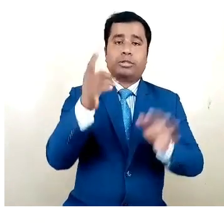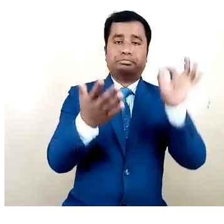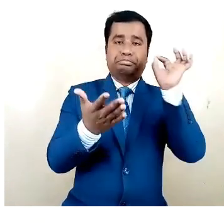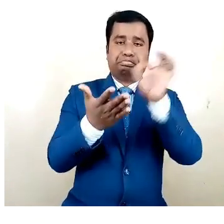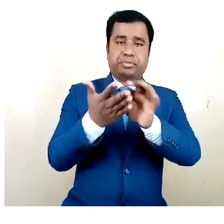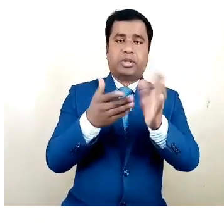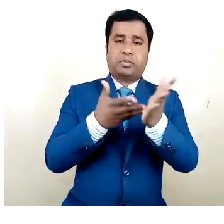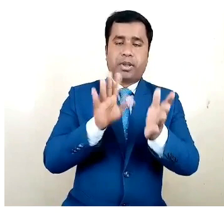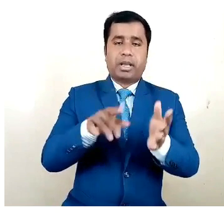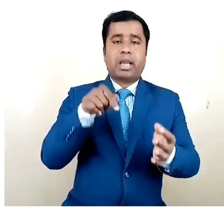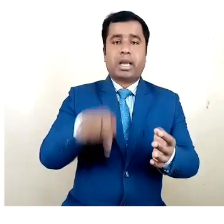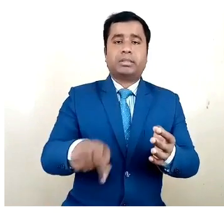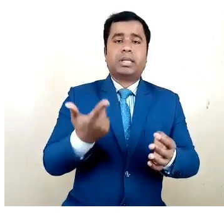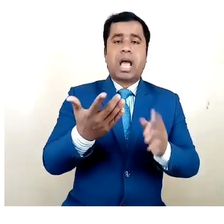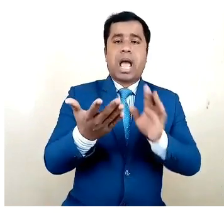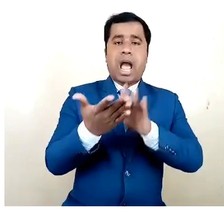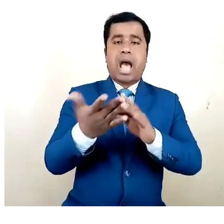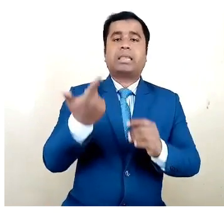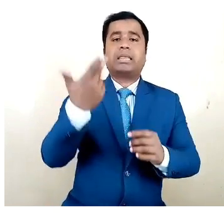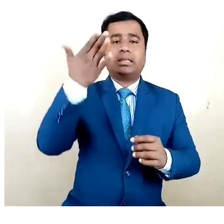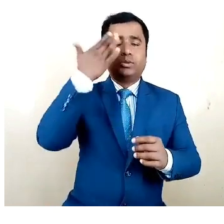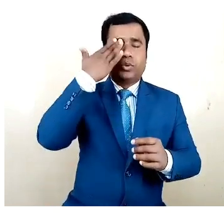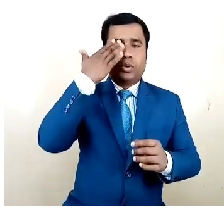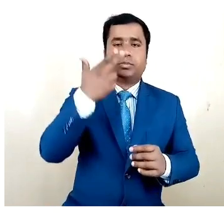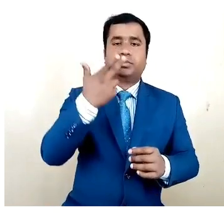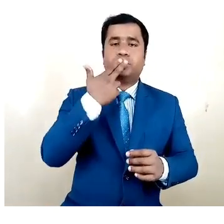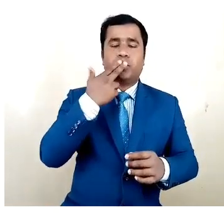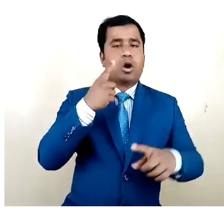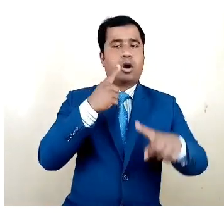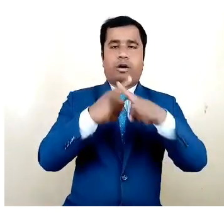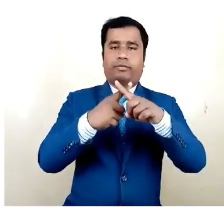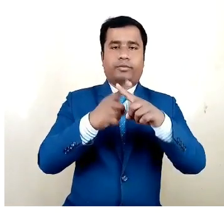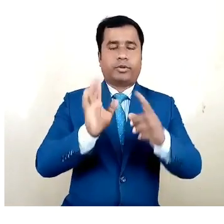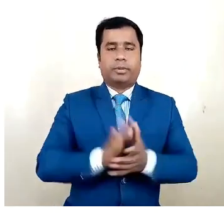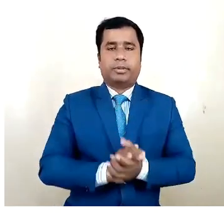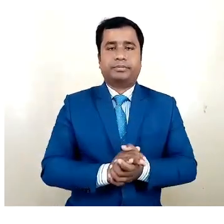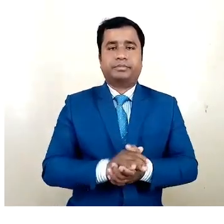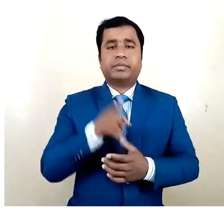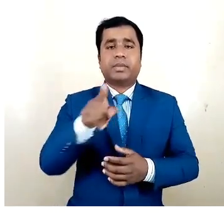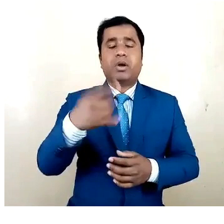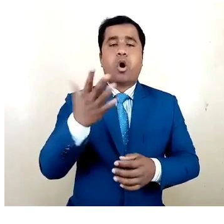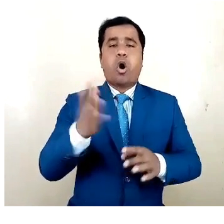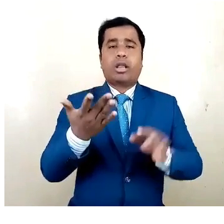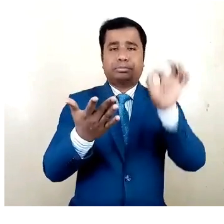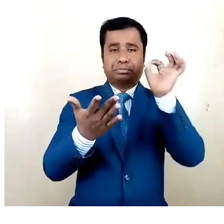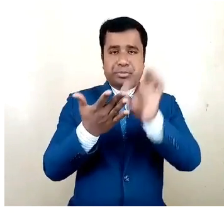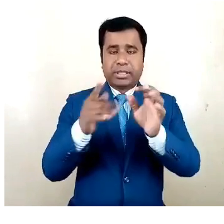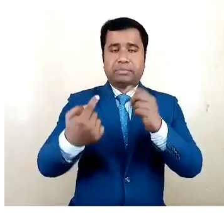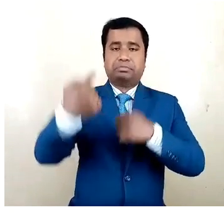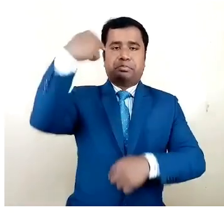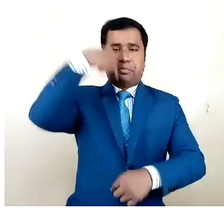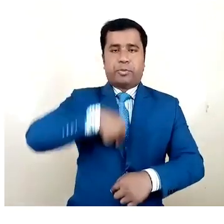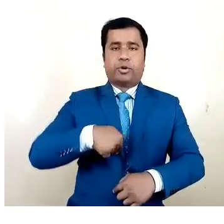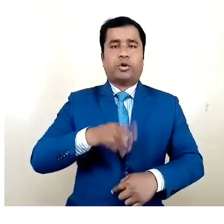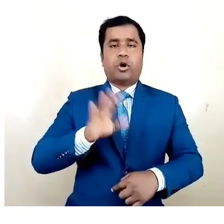যেহেতু হাত দিয়ে আমরা সব কিছু ধরি, তাই হাত সবার আগে ভাইরাসের সংস্পর্শে আসতে পারে। এ কারণে হাত দিয়ে চোখ, নাক অথবা